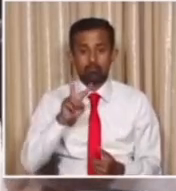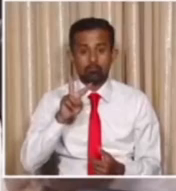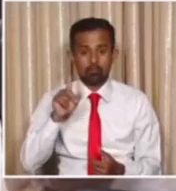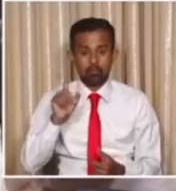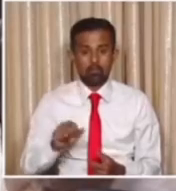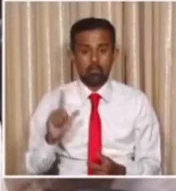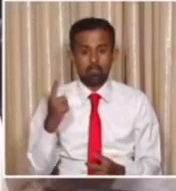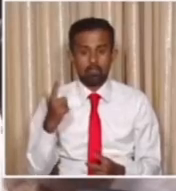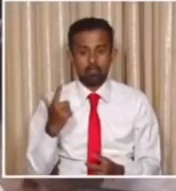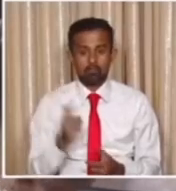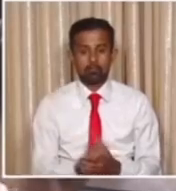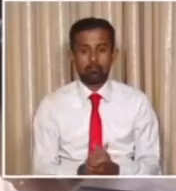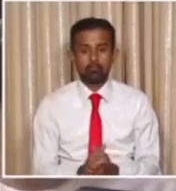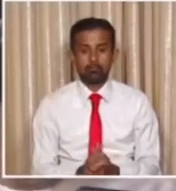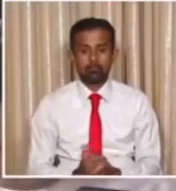21,070යි.